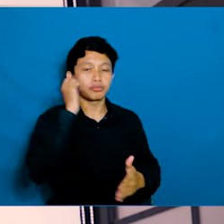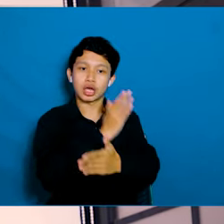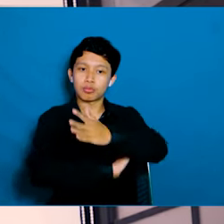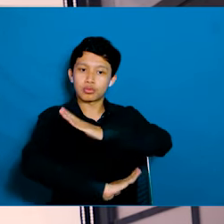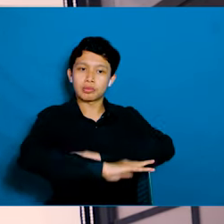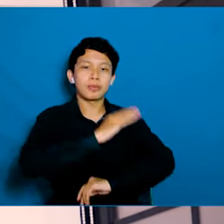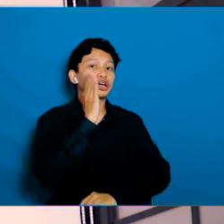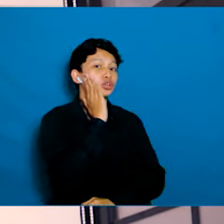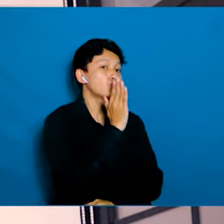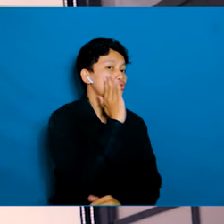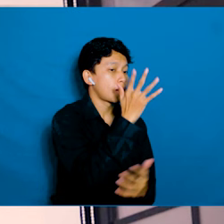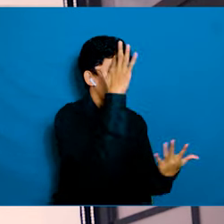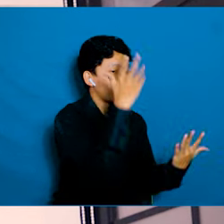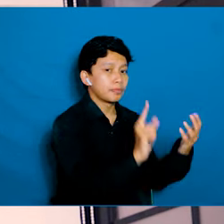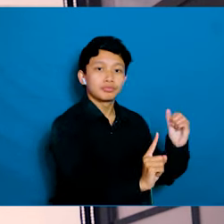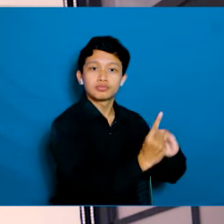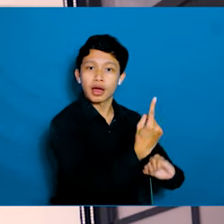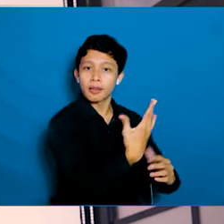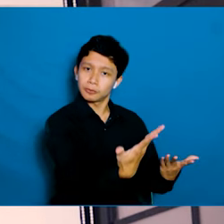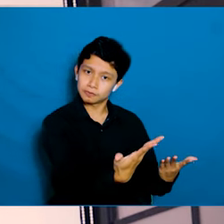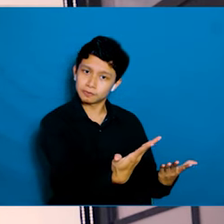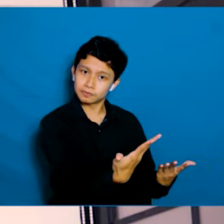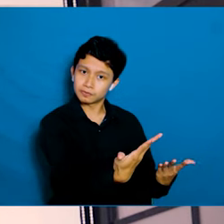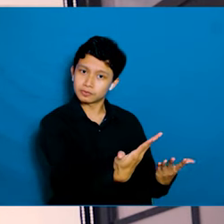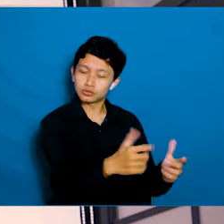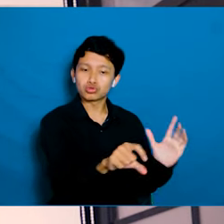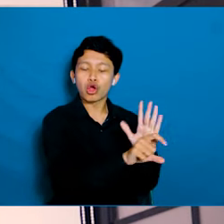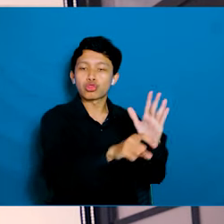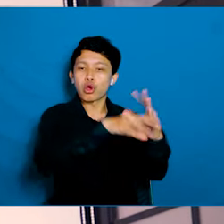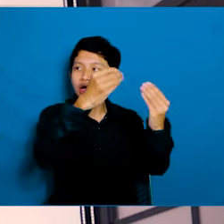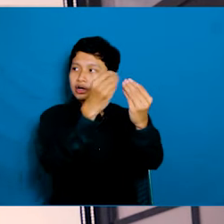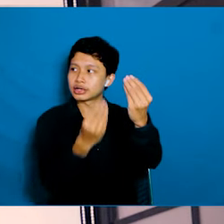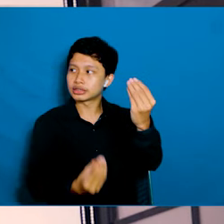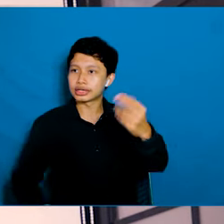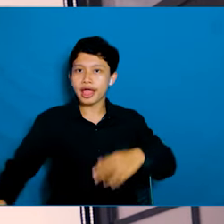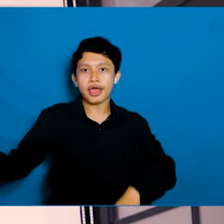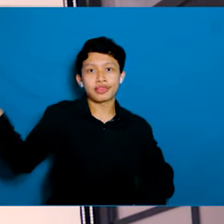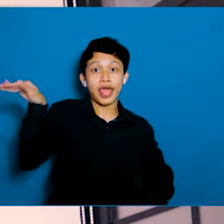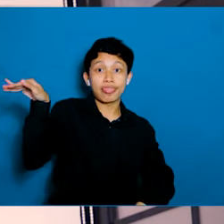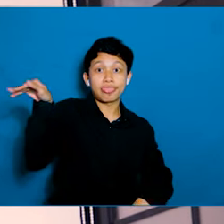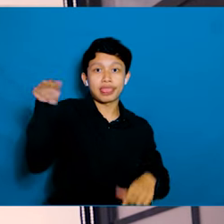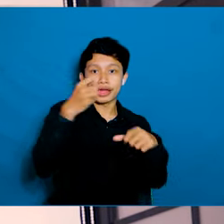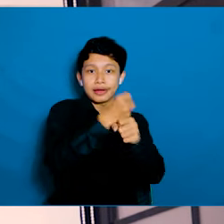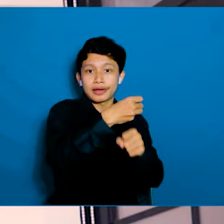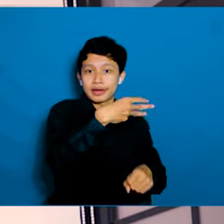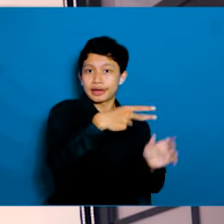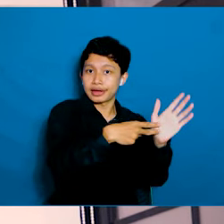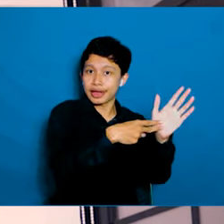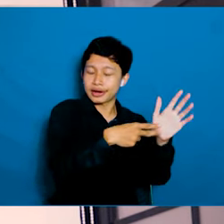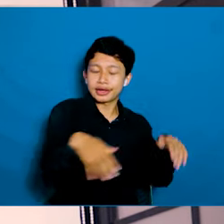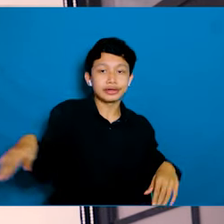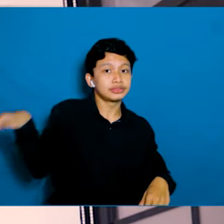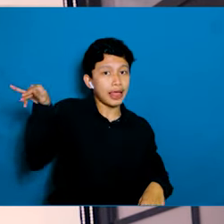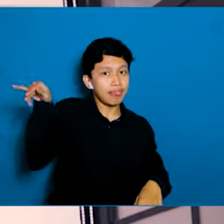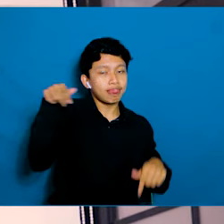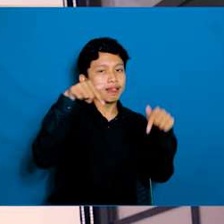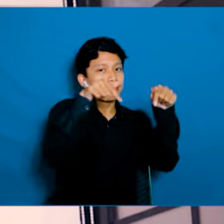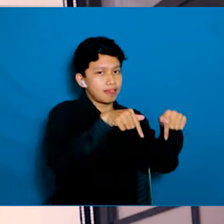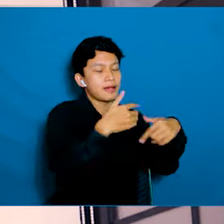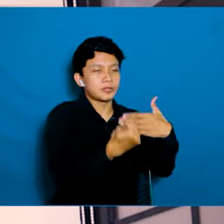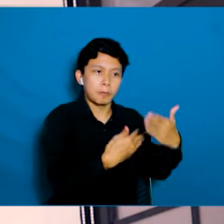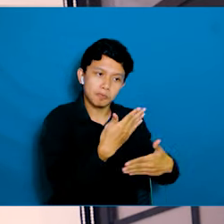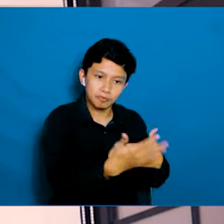difabel muda, terutama di generasi-generasi Z gitu ya, untuk nanti bisa nih melanjutkan estafet dari